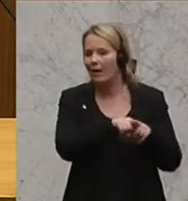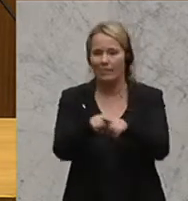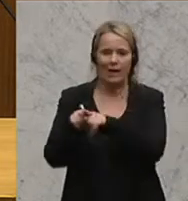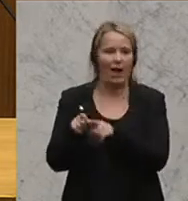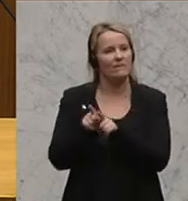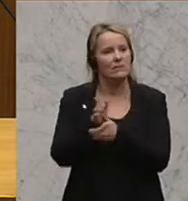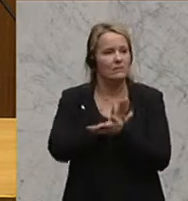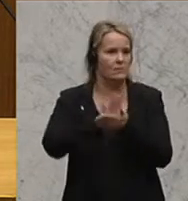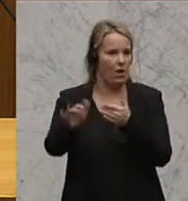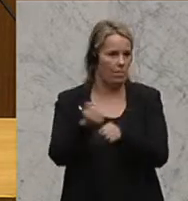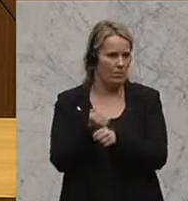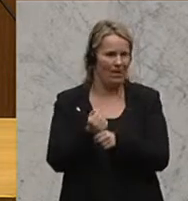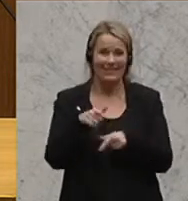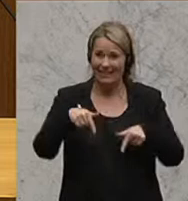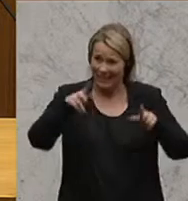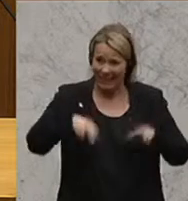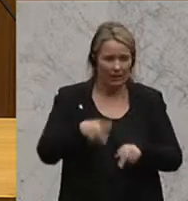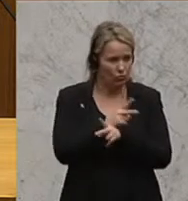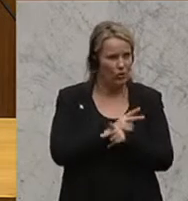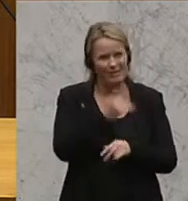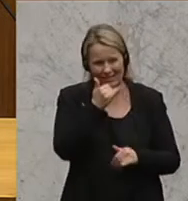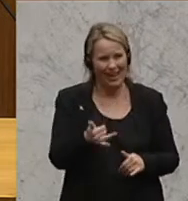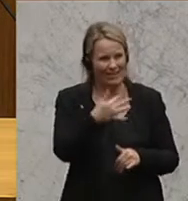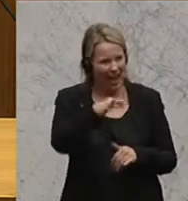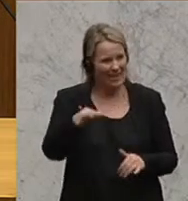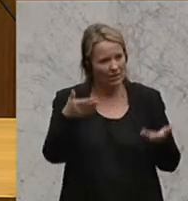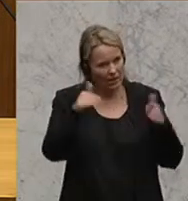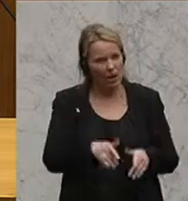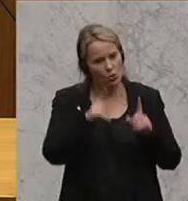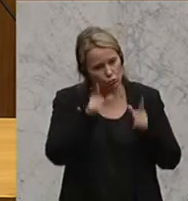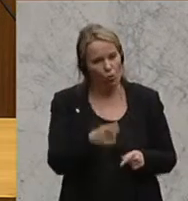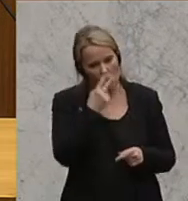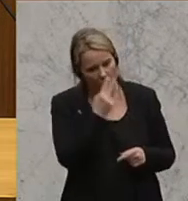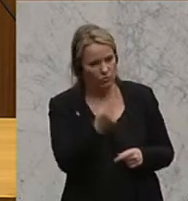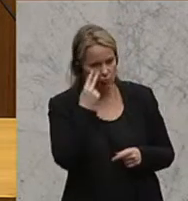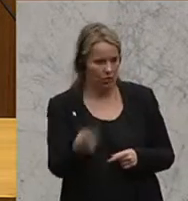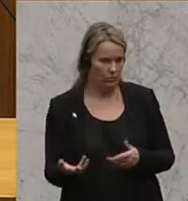einem Rechtsstaat, wo jeder Einzelfall angeschaut werden sollte,